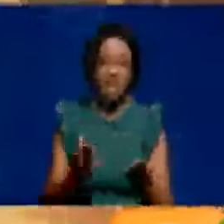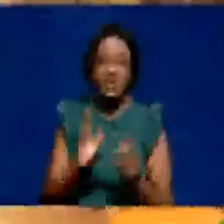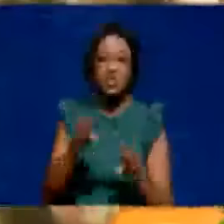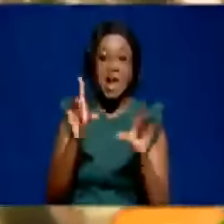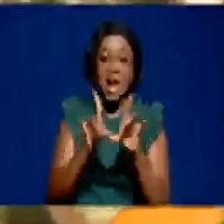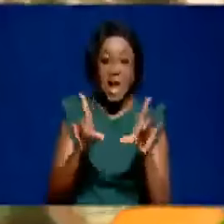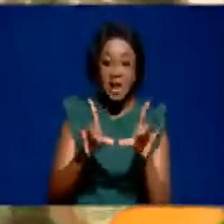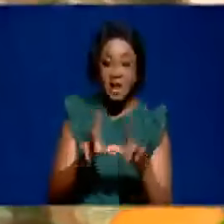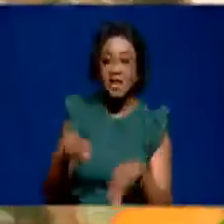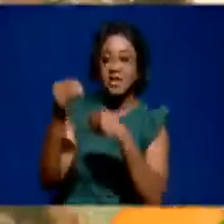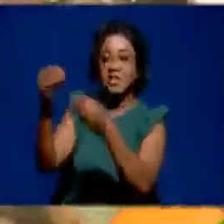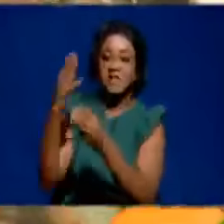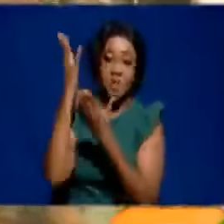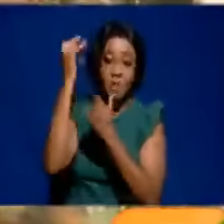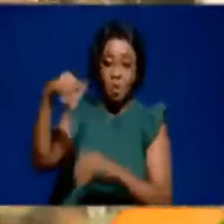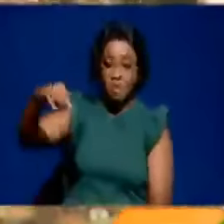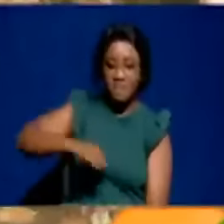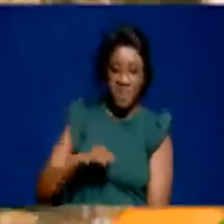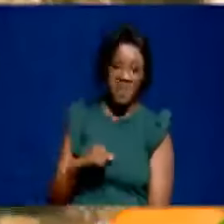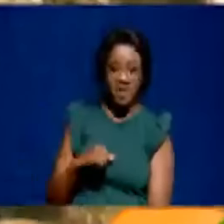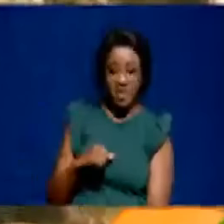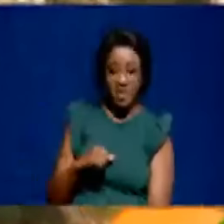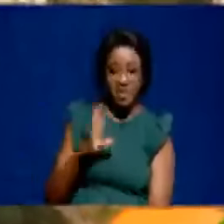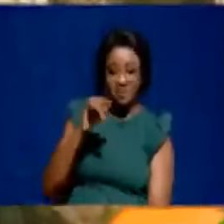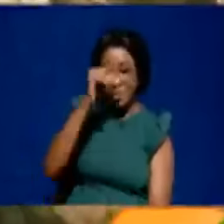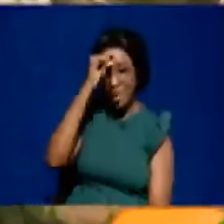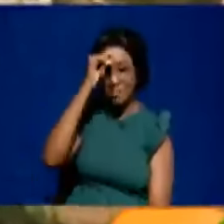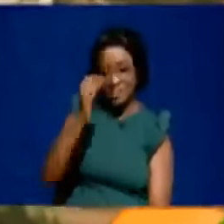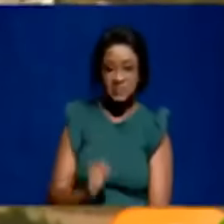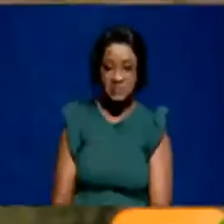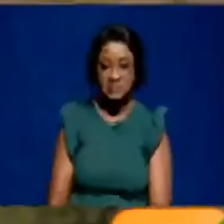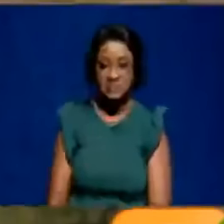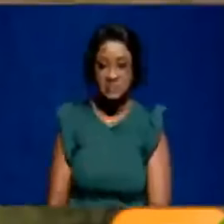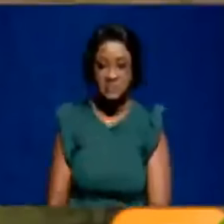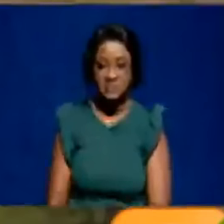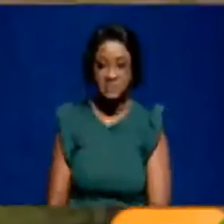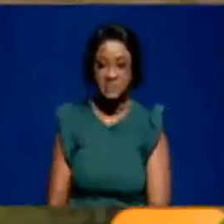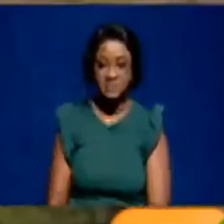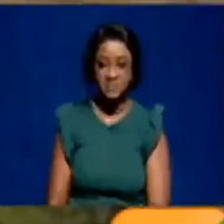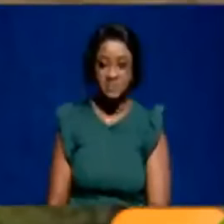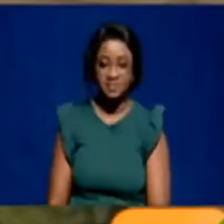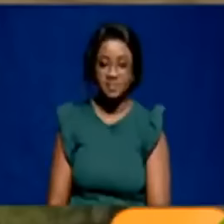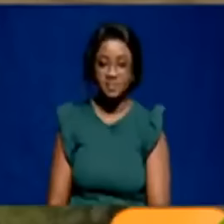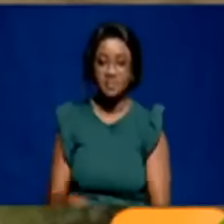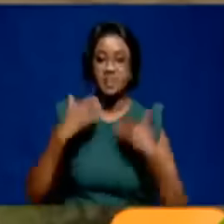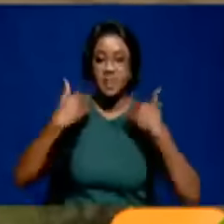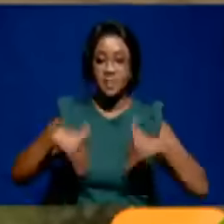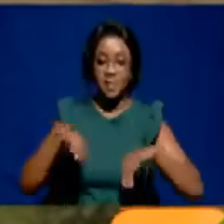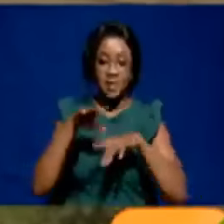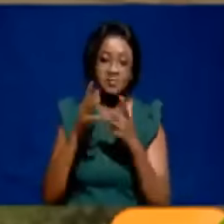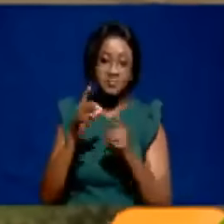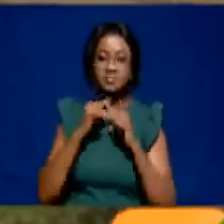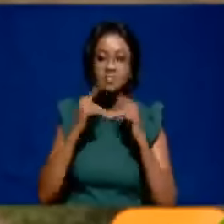za mashamba yao wakitarajia kupata mgao wa pesa hizo. Ni mchungaji Mary Chepkonga,